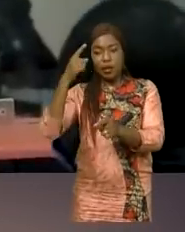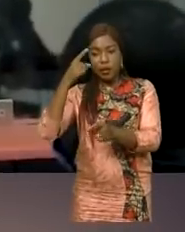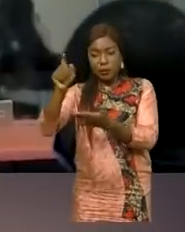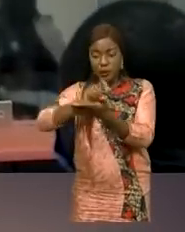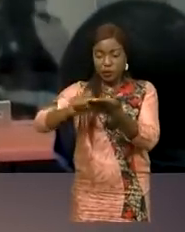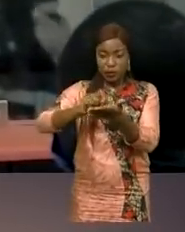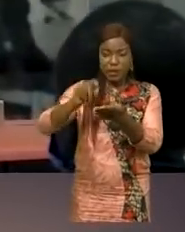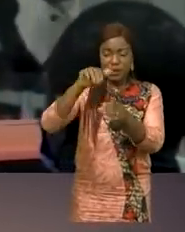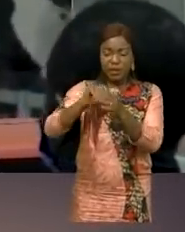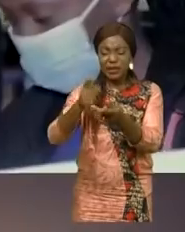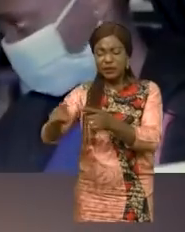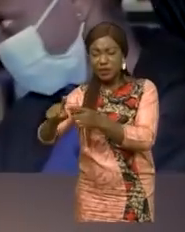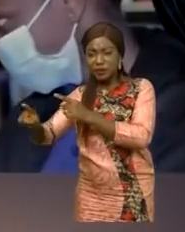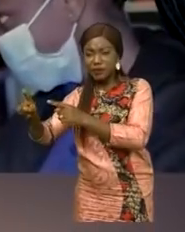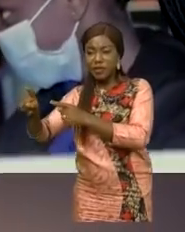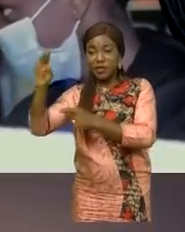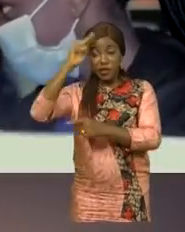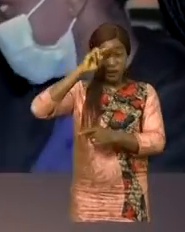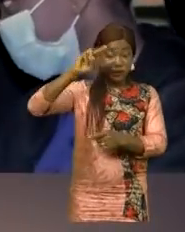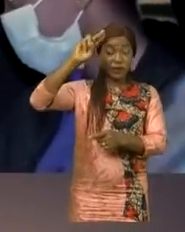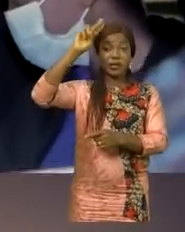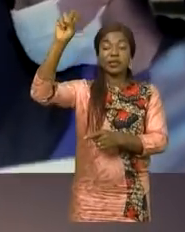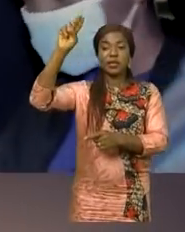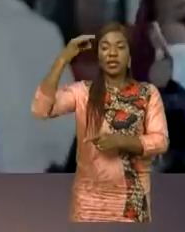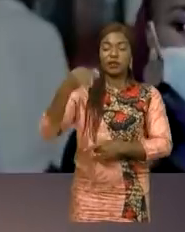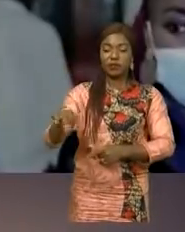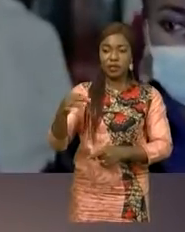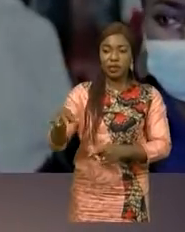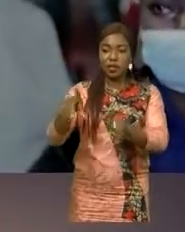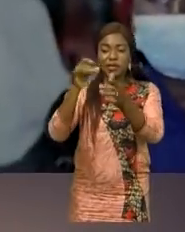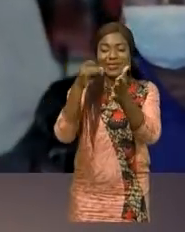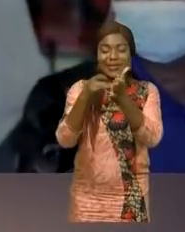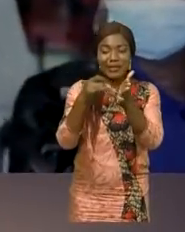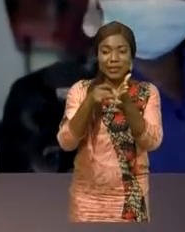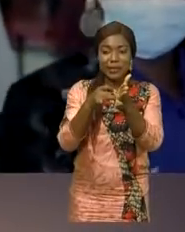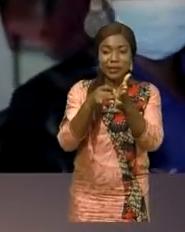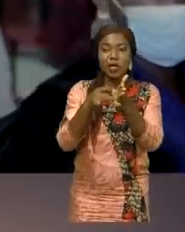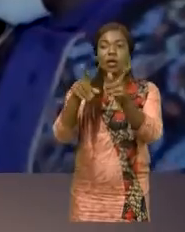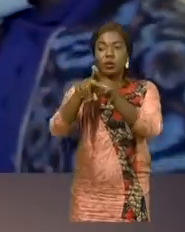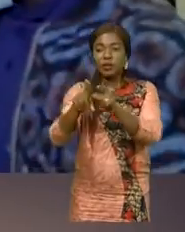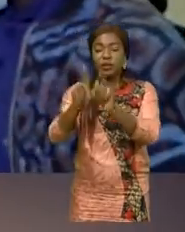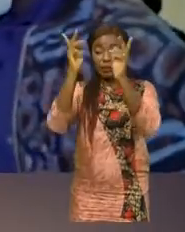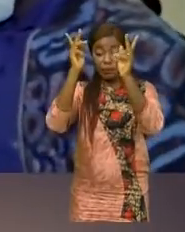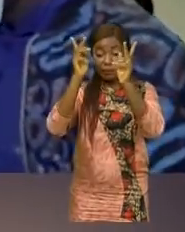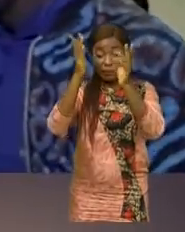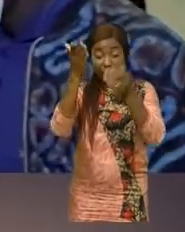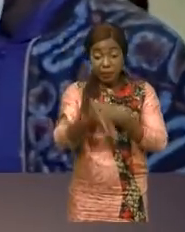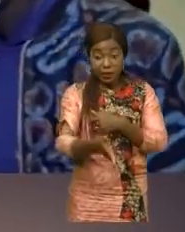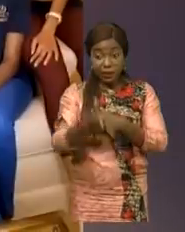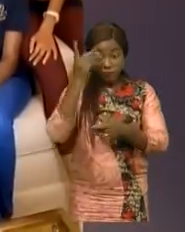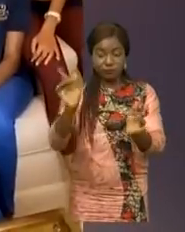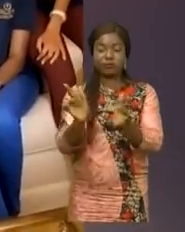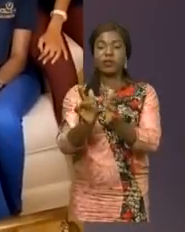dans différentes universités disséminés sur le sol français sept sur dix ont pu y être physiquement présents à cette rencontre de retrouvailles